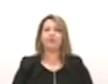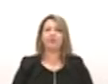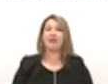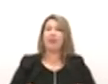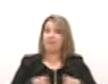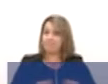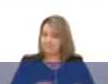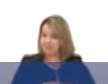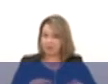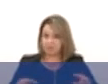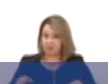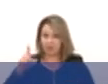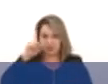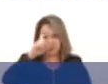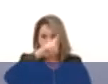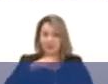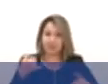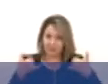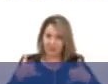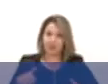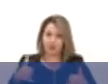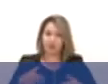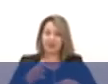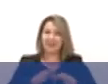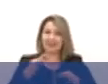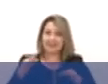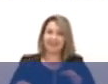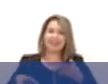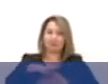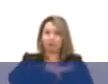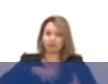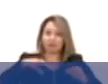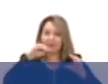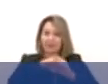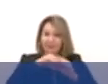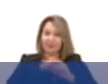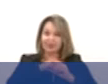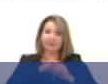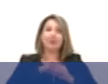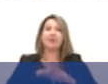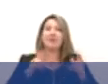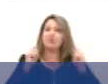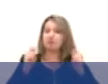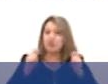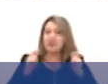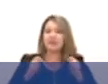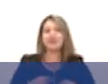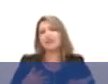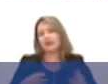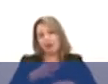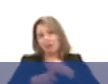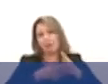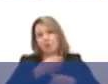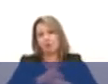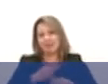رغم الوضعية الصعبة التي عرفتها بلادنا نتيجة البيئة الاقتصادية والجيوسياسية الدولية، هذا لم يثني